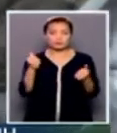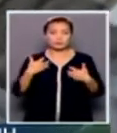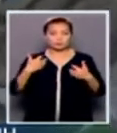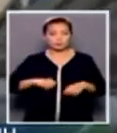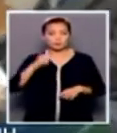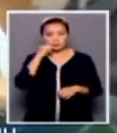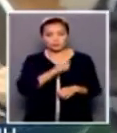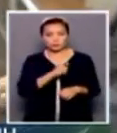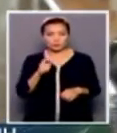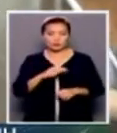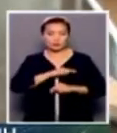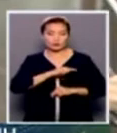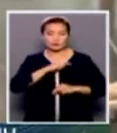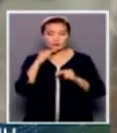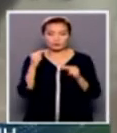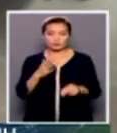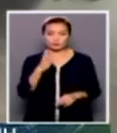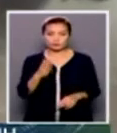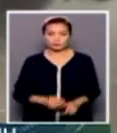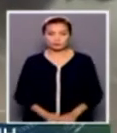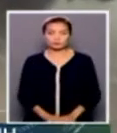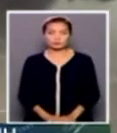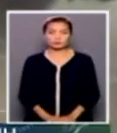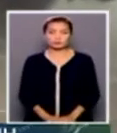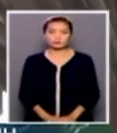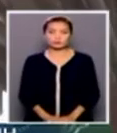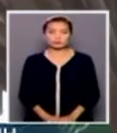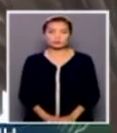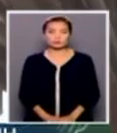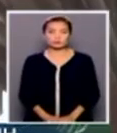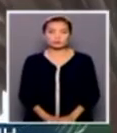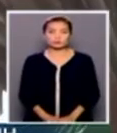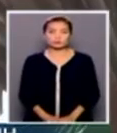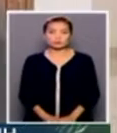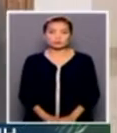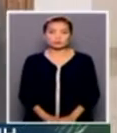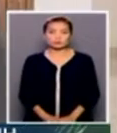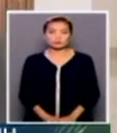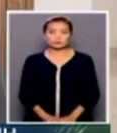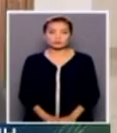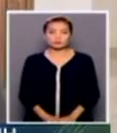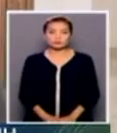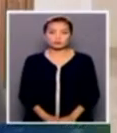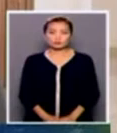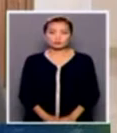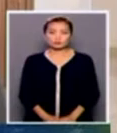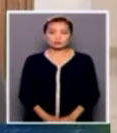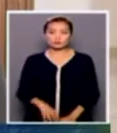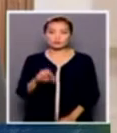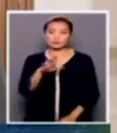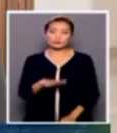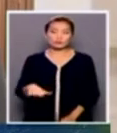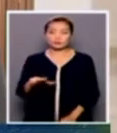төккен ардагерлердің еңбегі еш ұмытылмайтынына тоқталып өтті. Кешеден бері осы Атырау